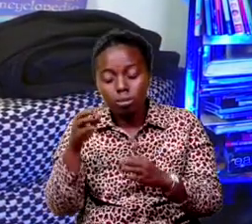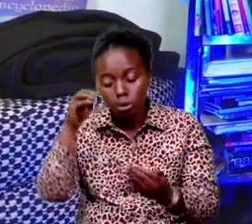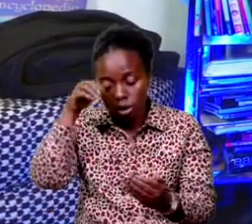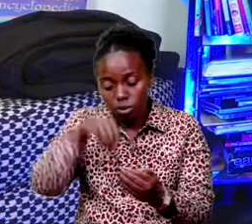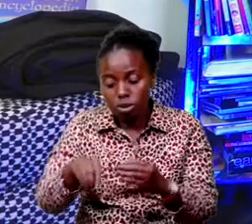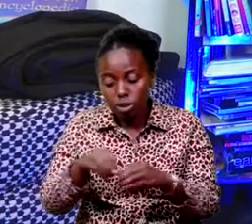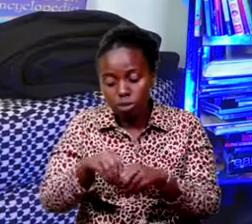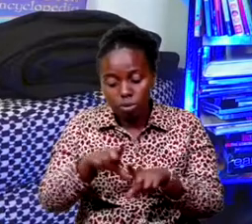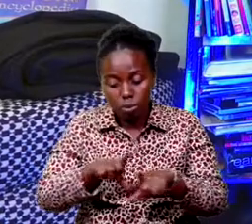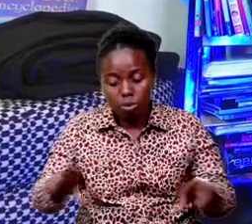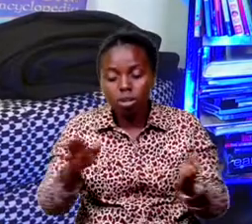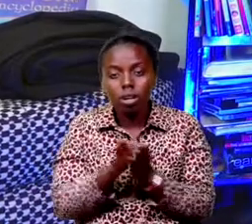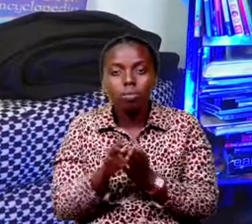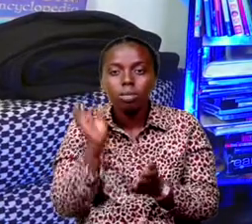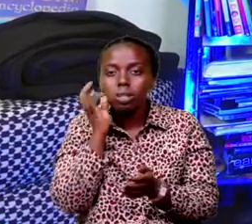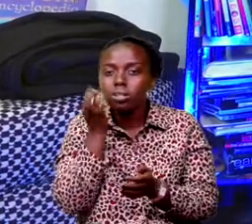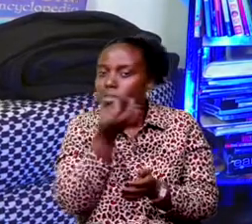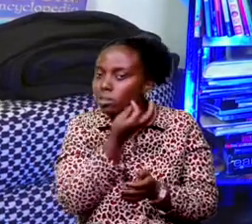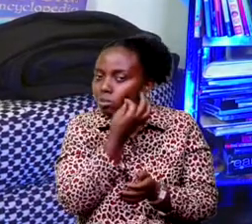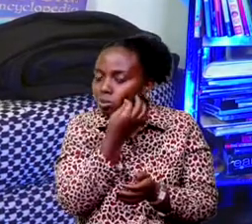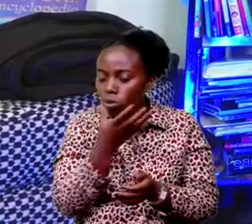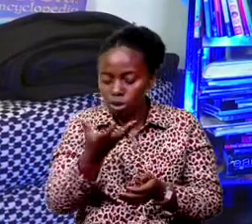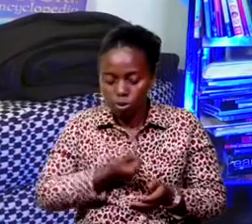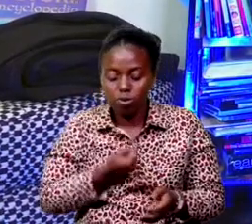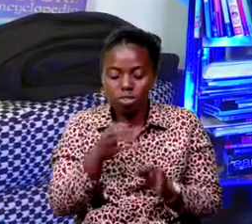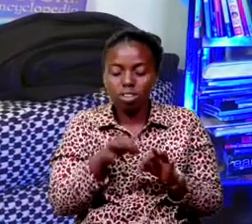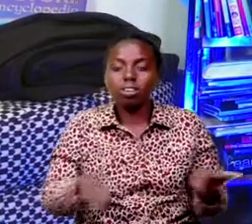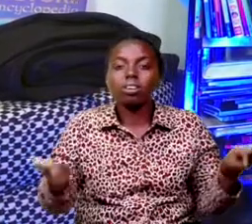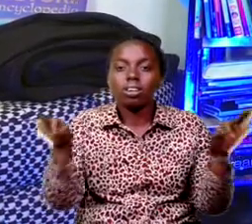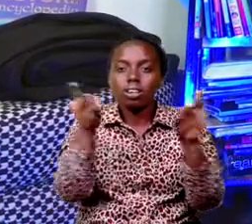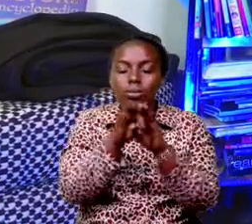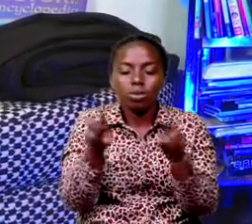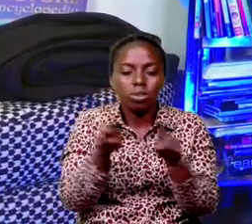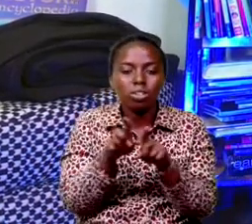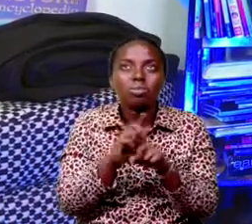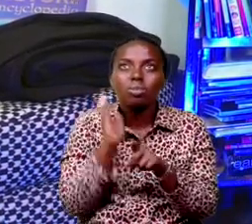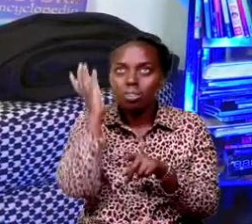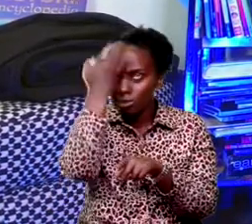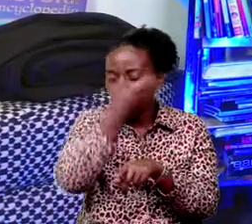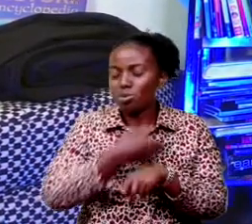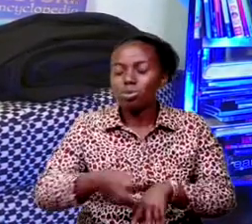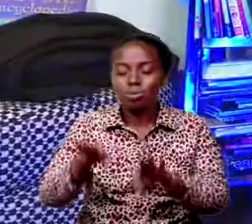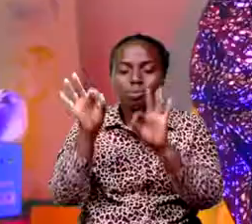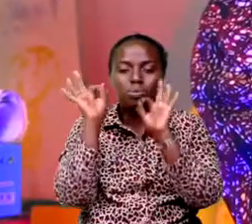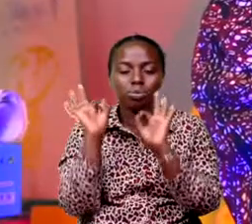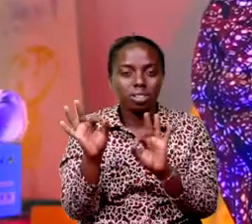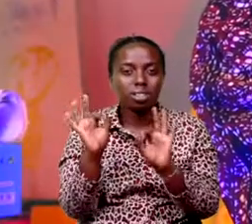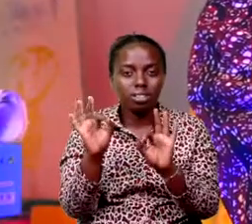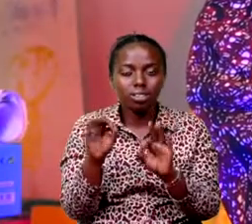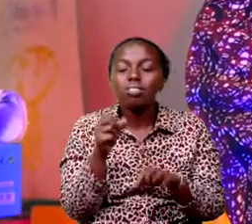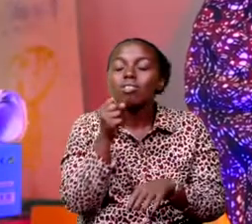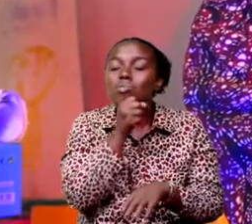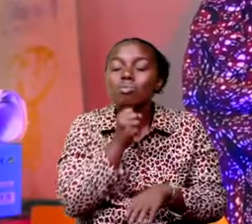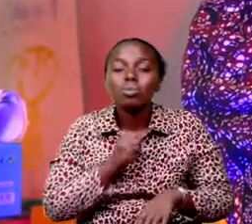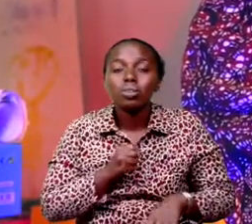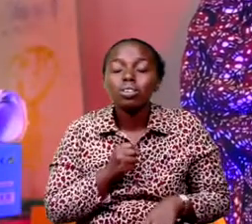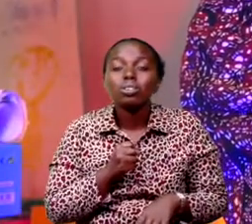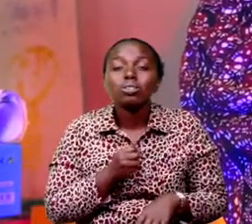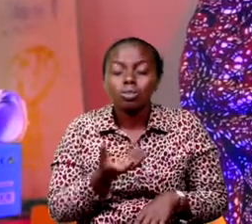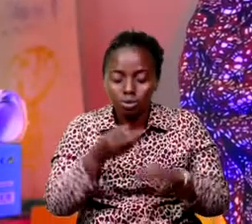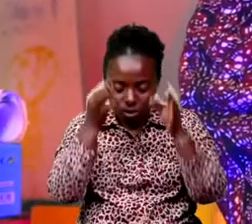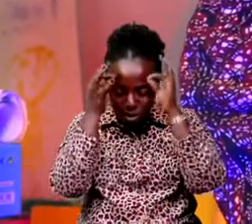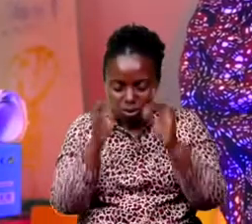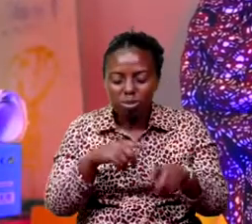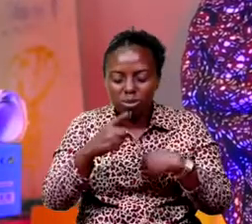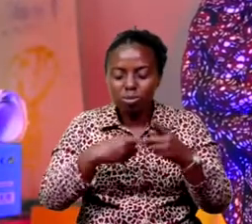murima umwe n'izindi mbuto, nuko twari dufite twese akamaro kimwe n'ubwiza buri wese yihariye. Nuko mukecu, twahisemo